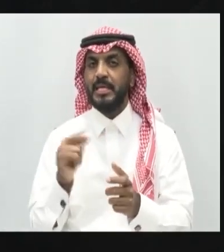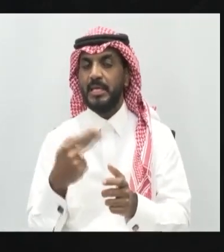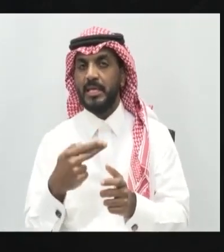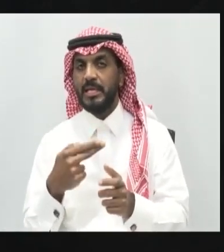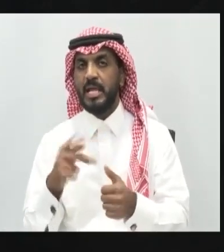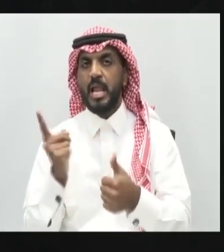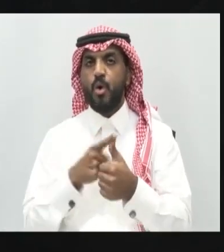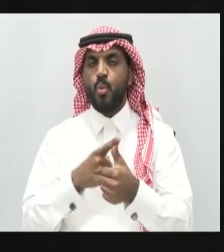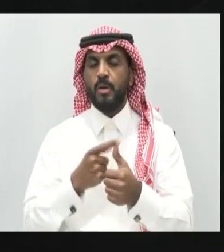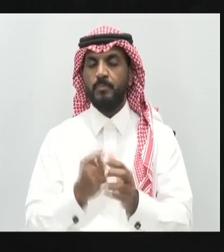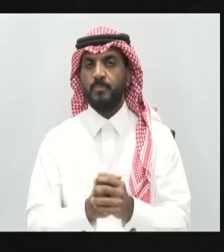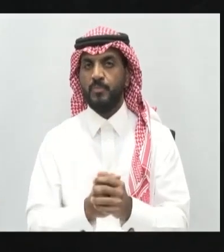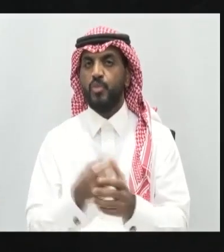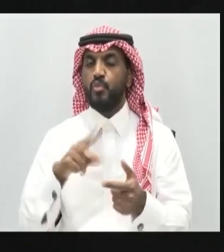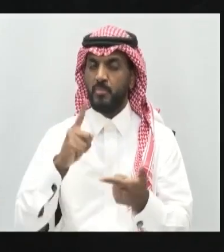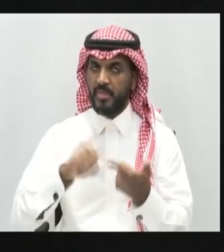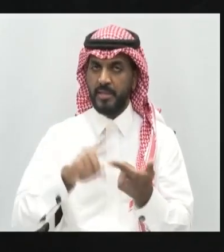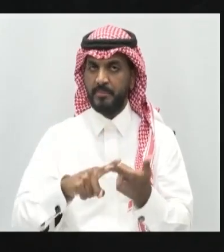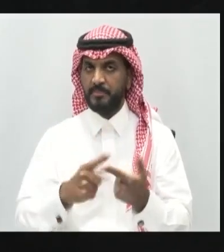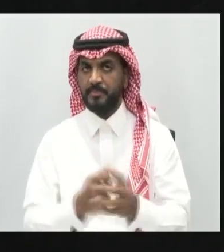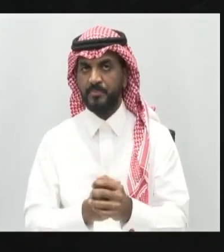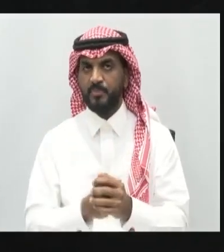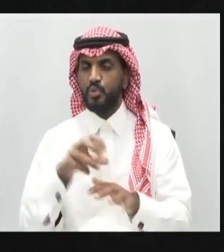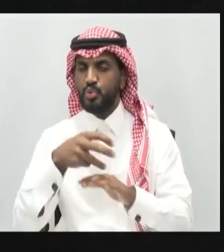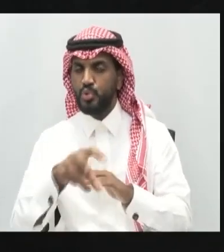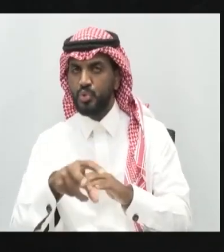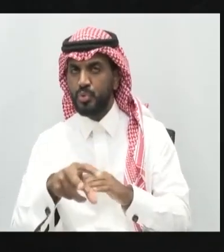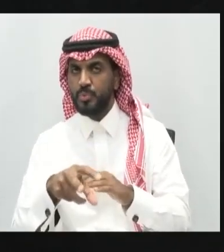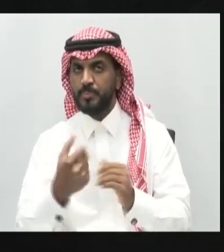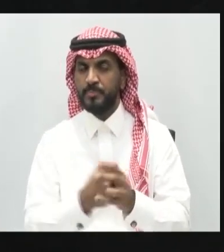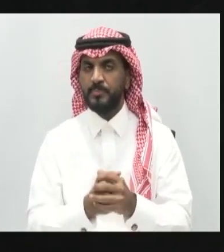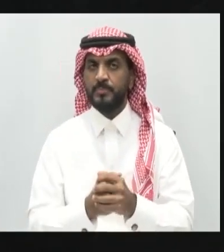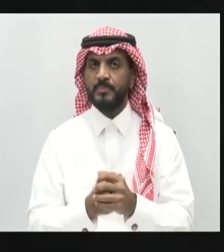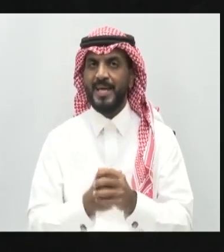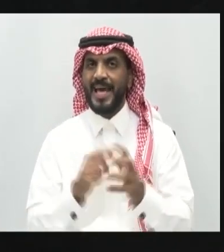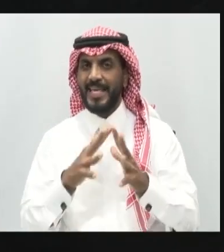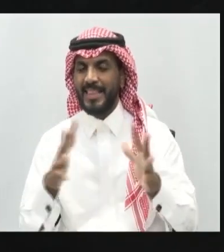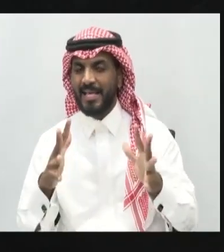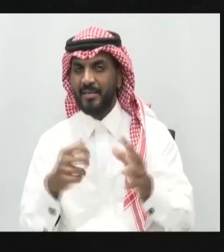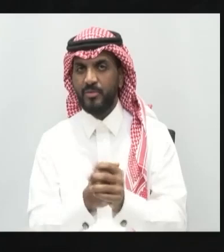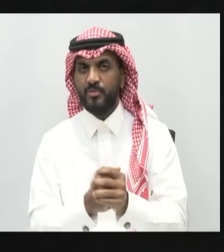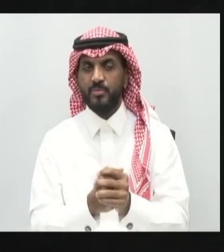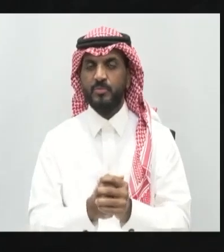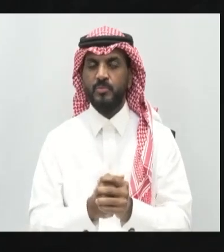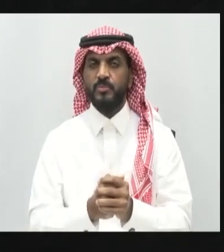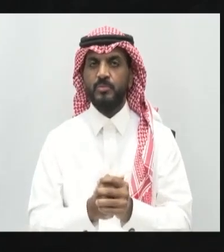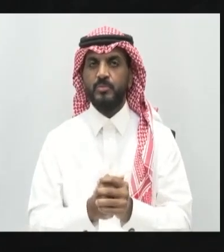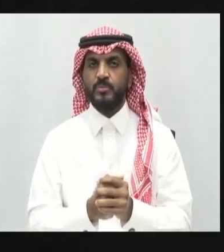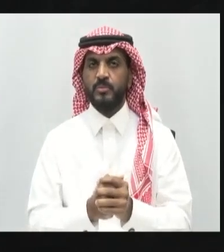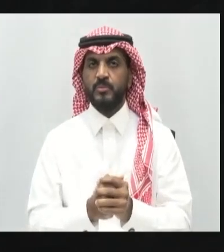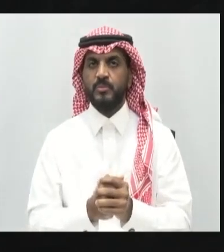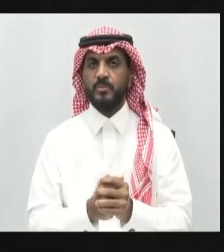الاول بعدين نشوف جزء منه اكثر اكبر نقول